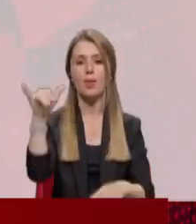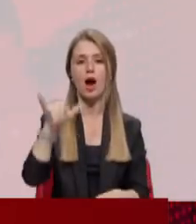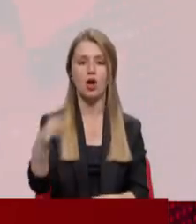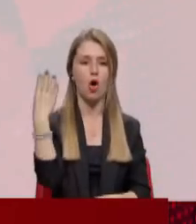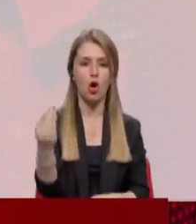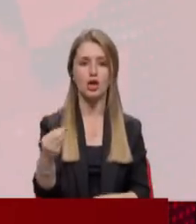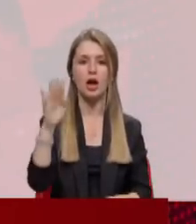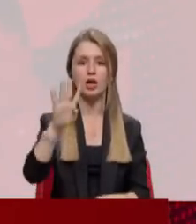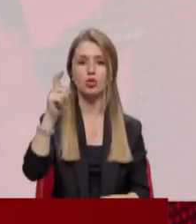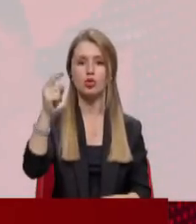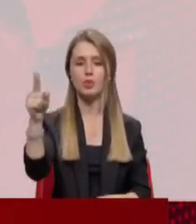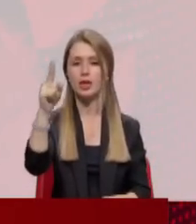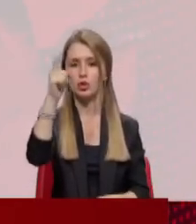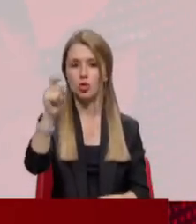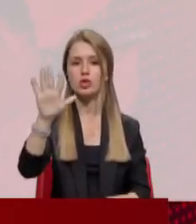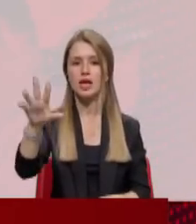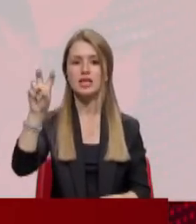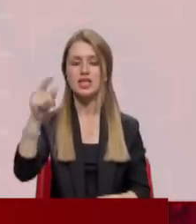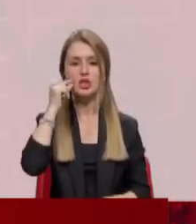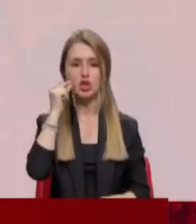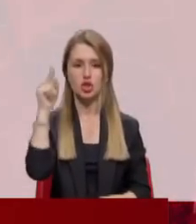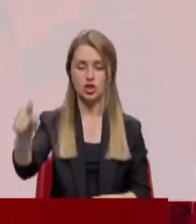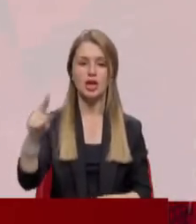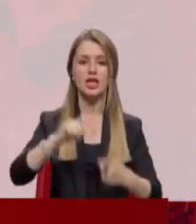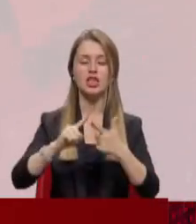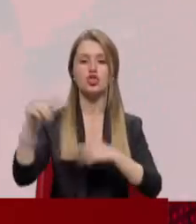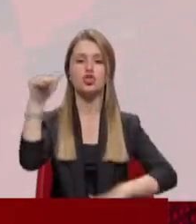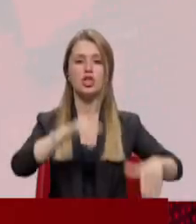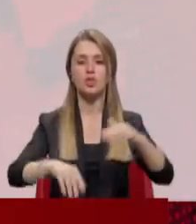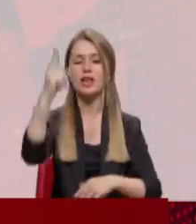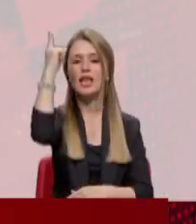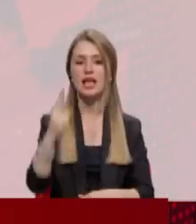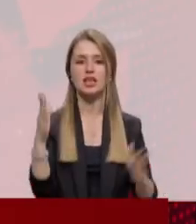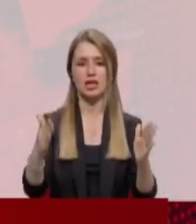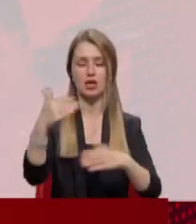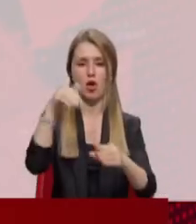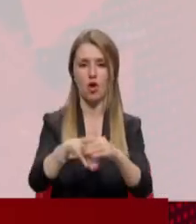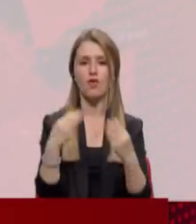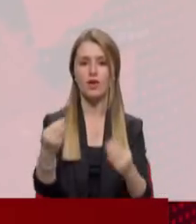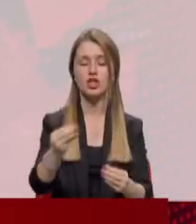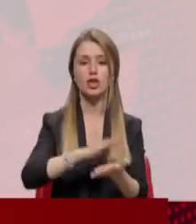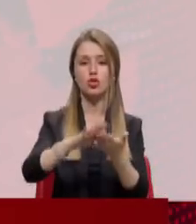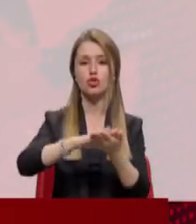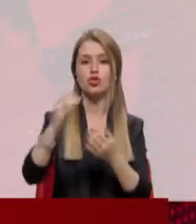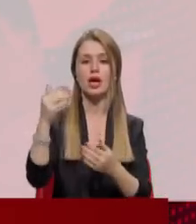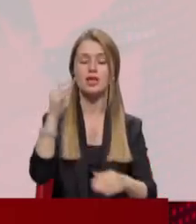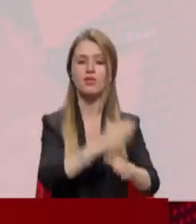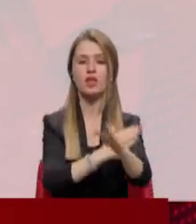kazanan 49.958 seçmen daha ikinci turda ilk kez sandığa gidecek. Güncel seçmen